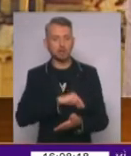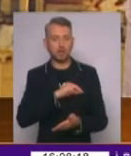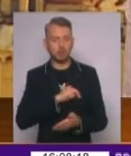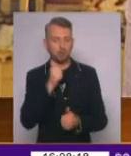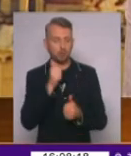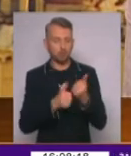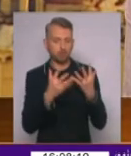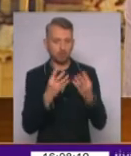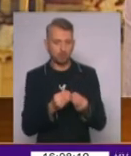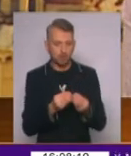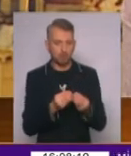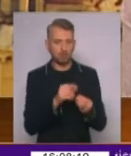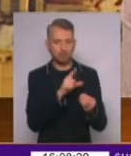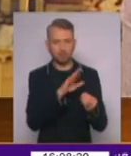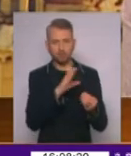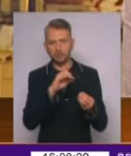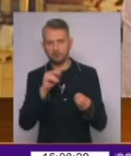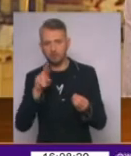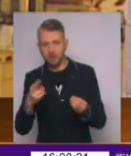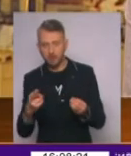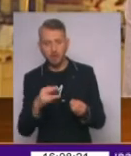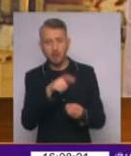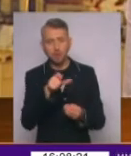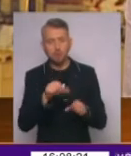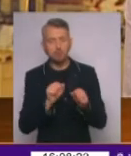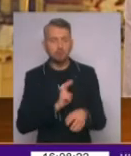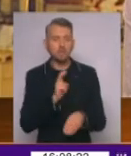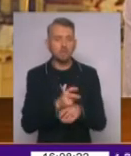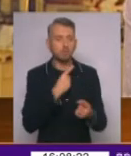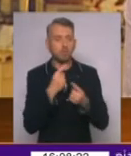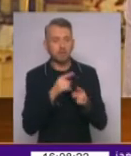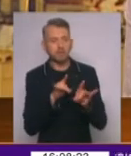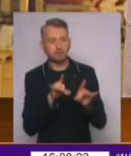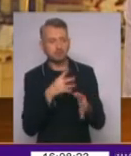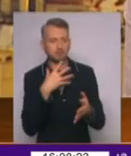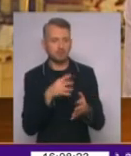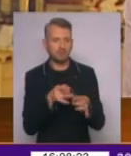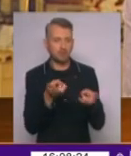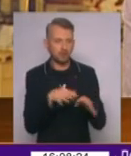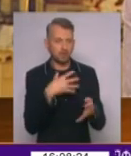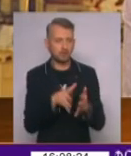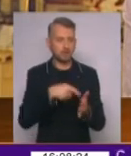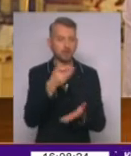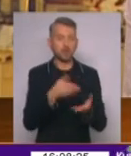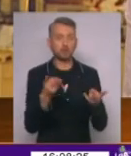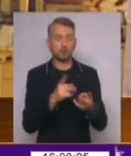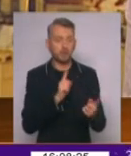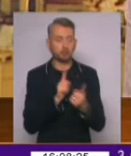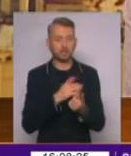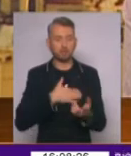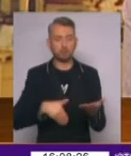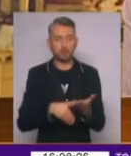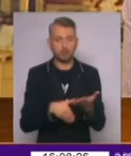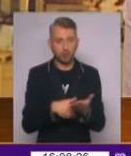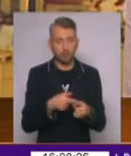дня, відповідно, люди можуть прийти і поговорити, залишити якісь свої заявки. Якщо необхідна зустріч з моїм помічником,